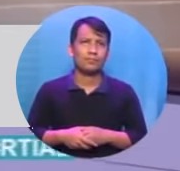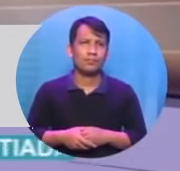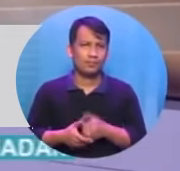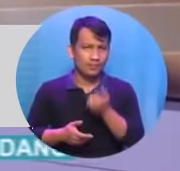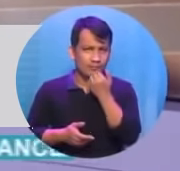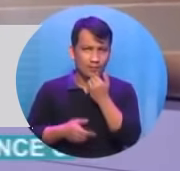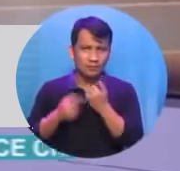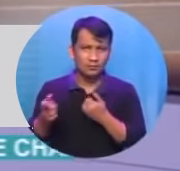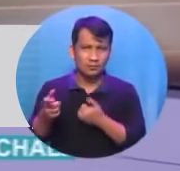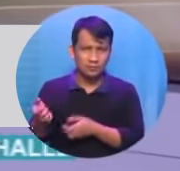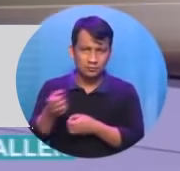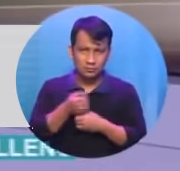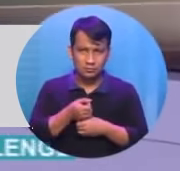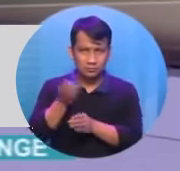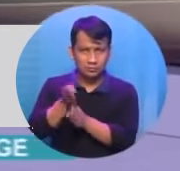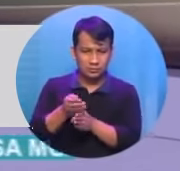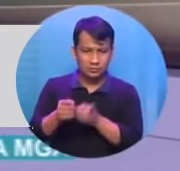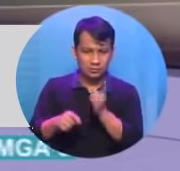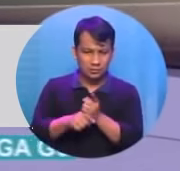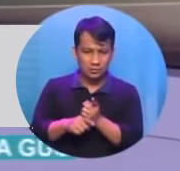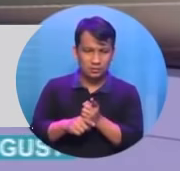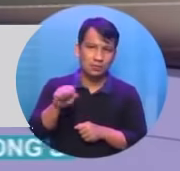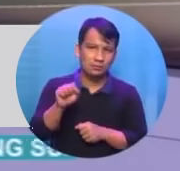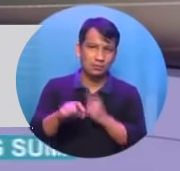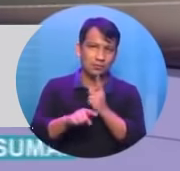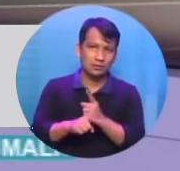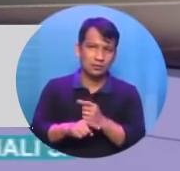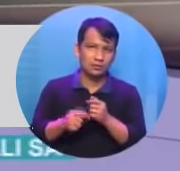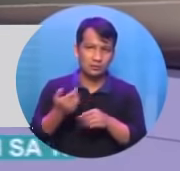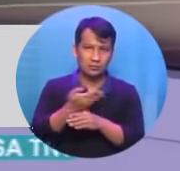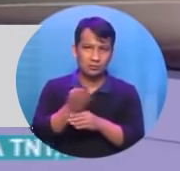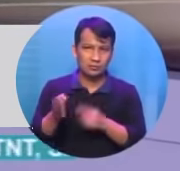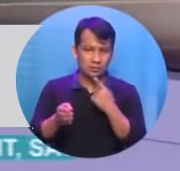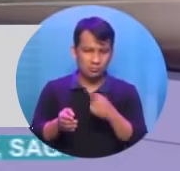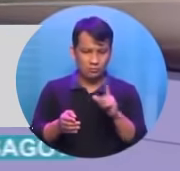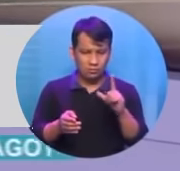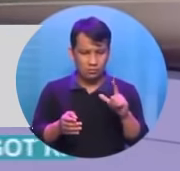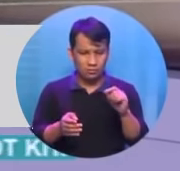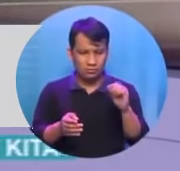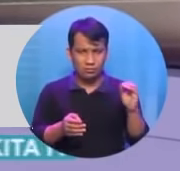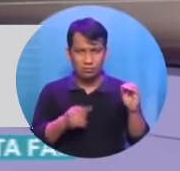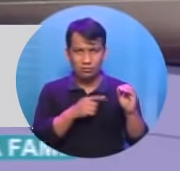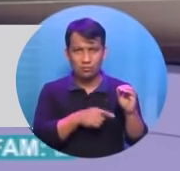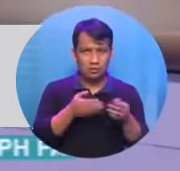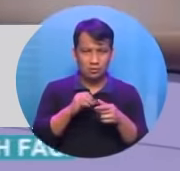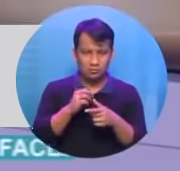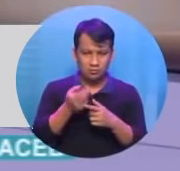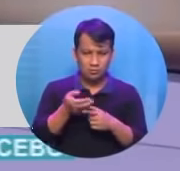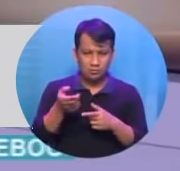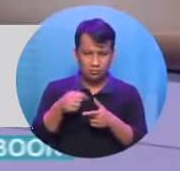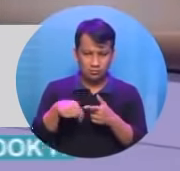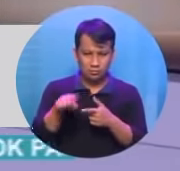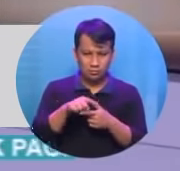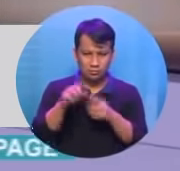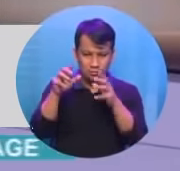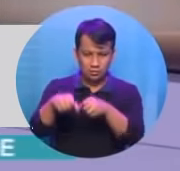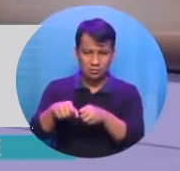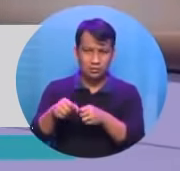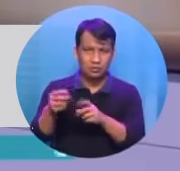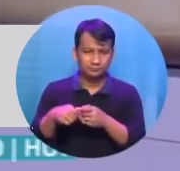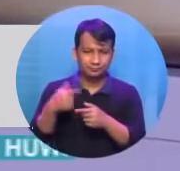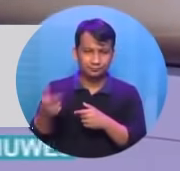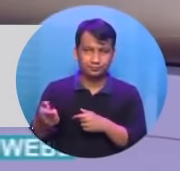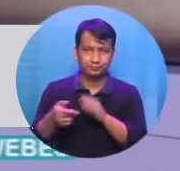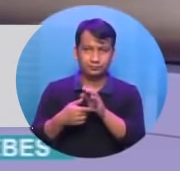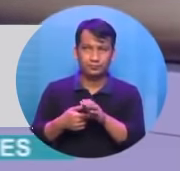ata. Dapat ang in-impound yung sasakyan. Opo. Okay, but anyway, alamin natin sa LTO kung ano yung patakaran sa pag-impound at sa panguhuli sa